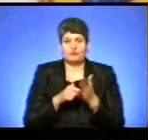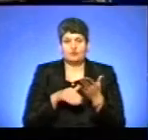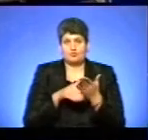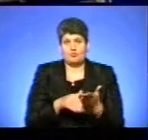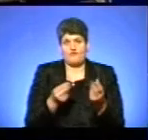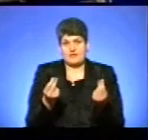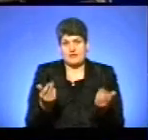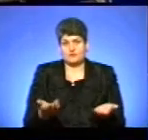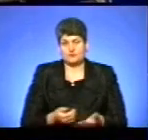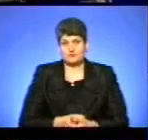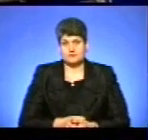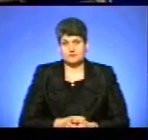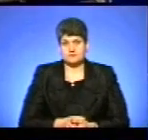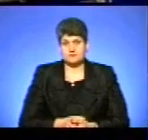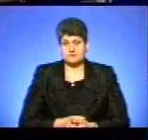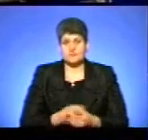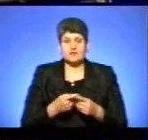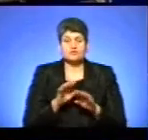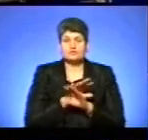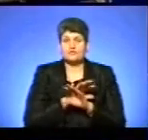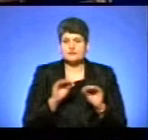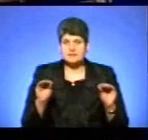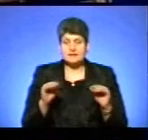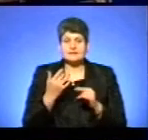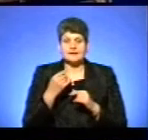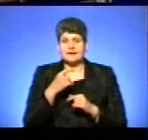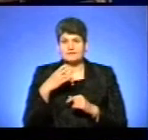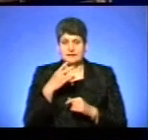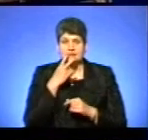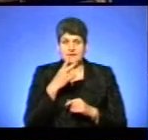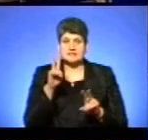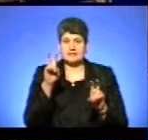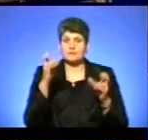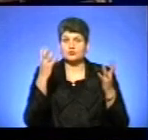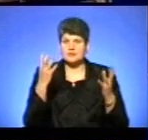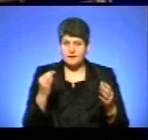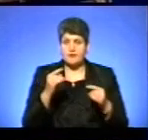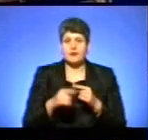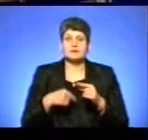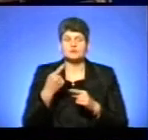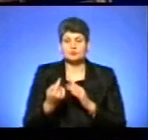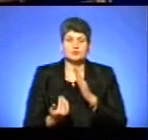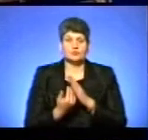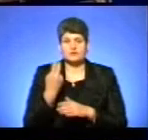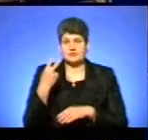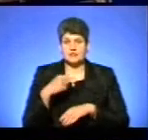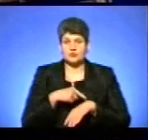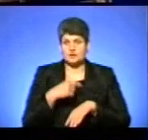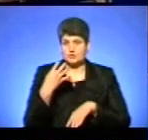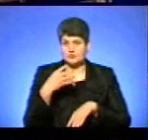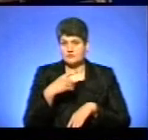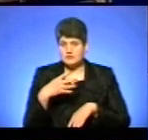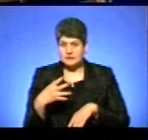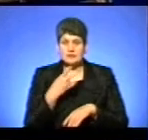фінансову. На цьому у мене все. Уже за кілька хвилин дивіться тему дня, а наш наступний випуск новин о 20:40, а також